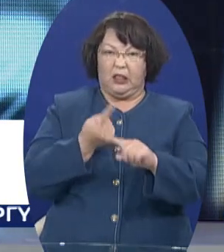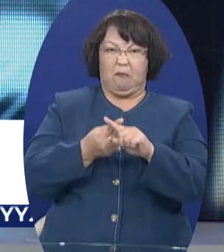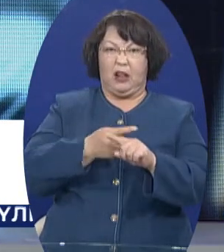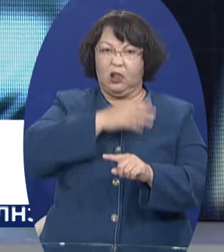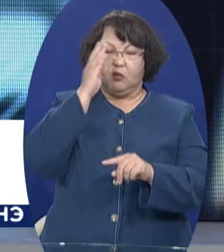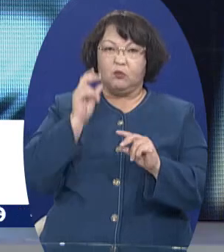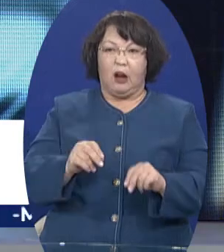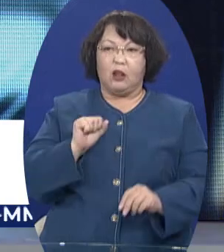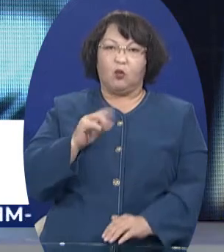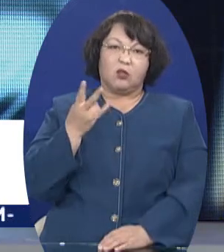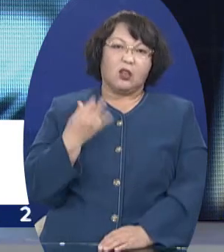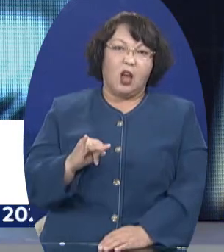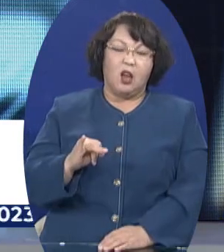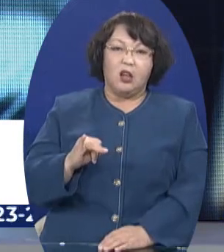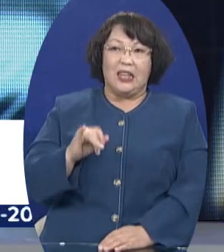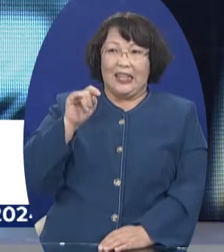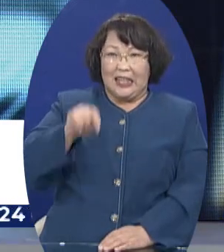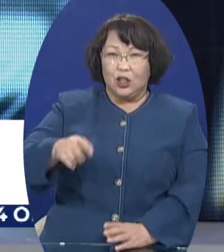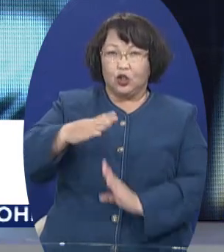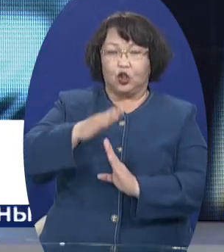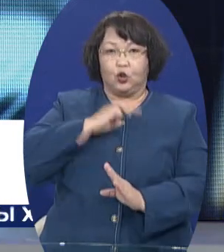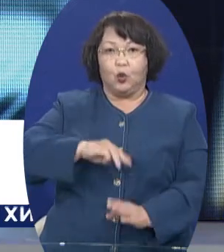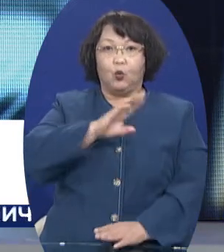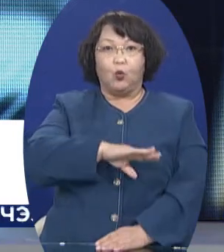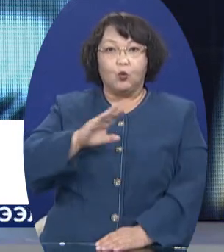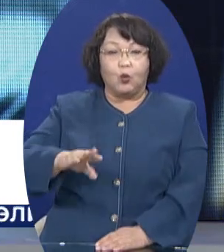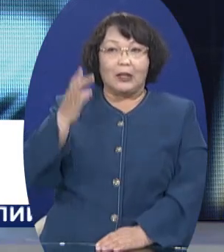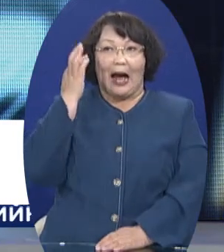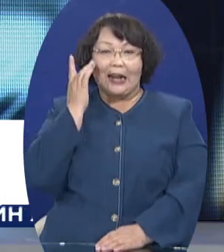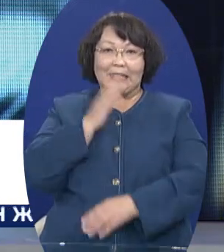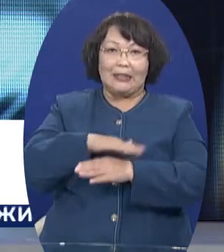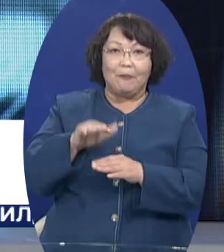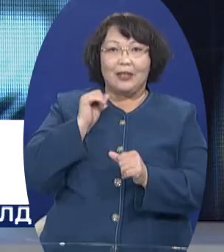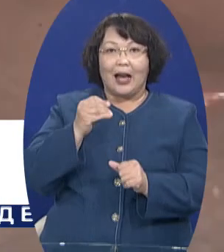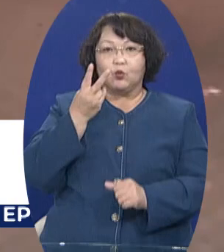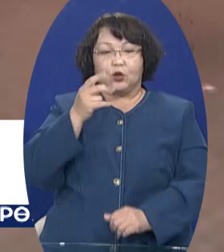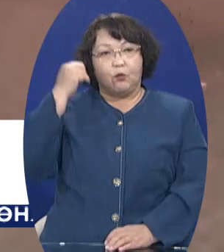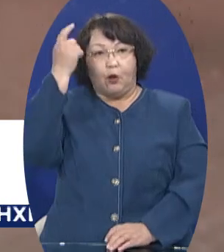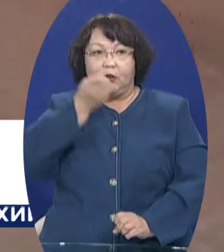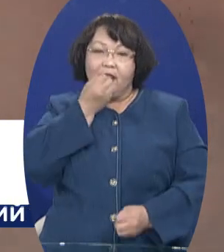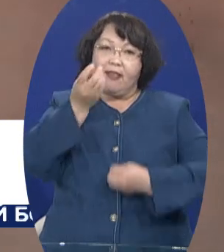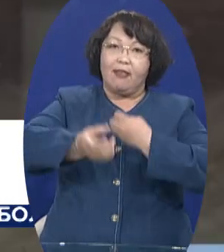амьсгалын өөрчлөлтийн эсрэг хүүхдүүд үзэл бодлоо илэрхийлж гарц гаргалхааг эрэлхийлж байна.